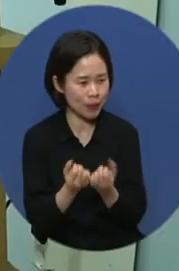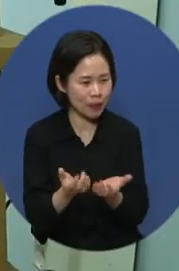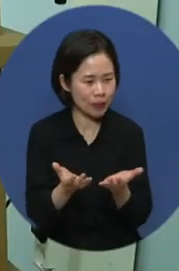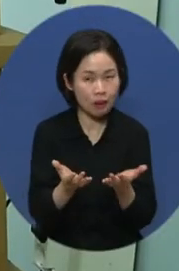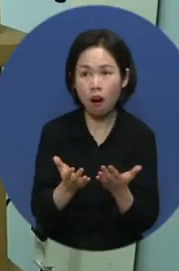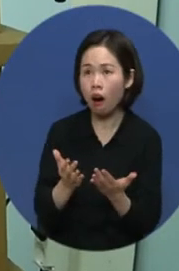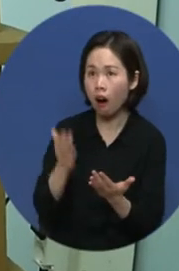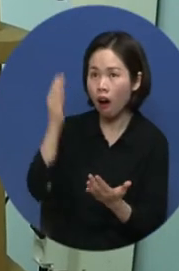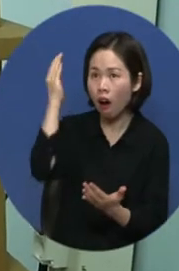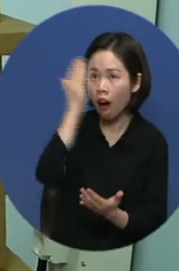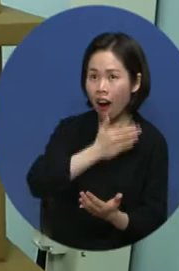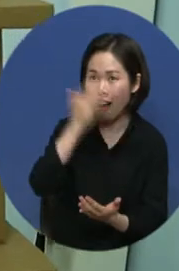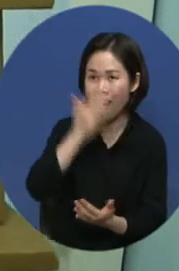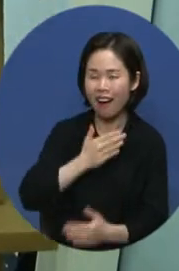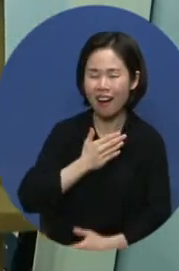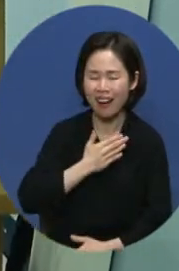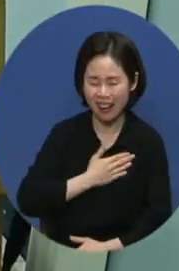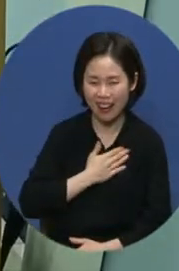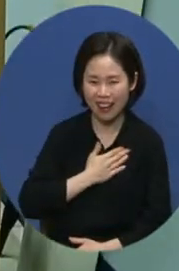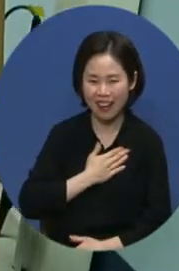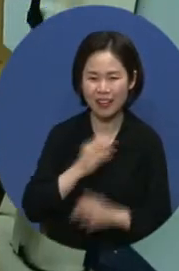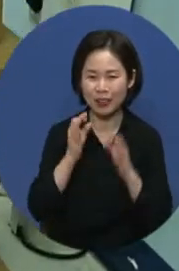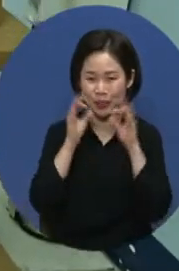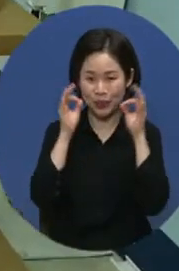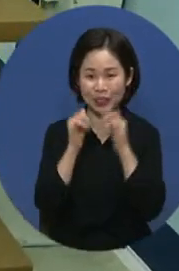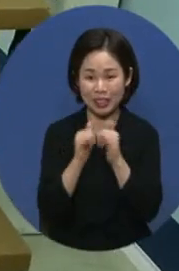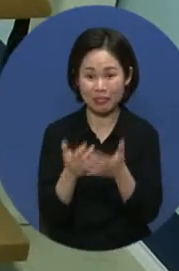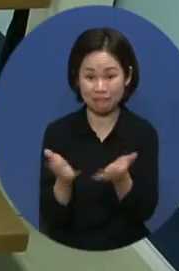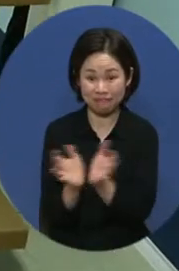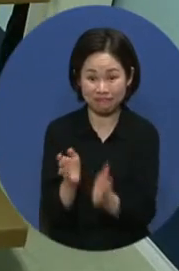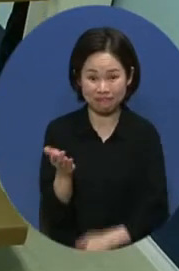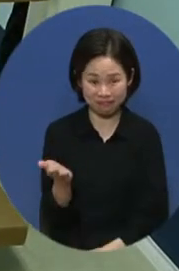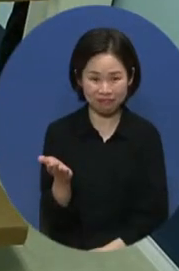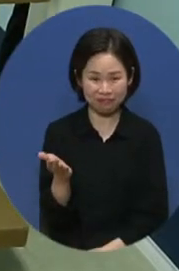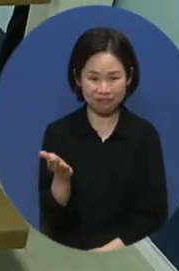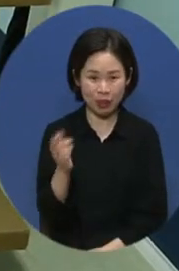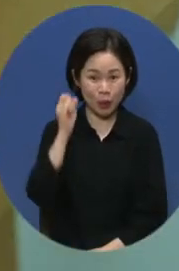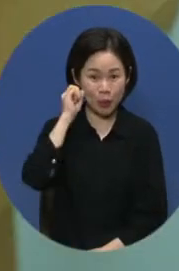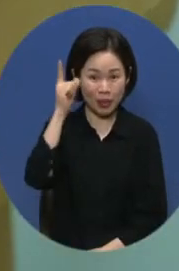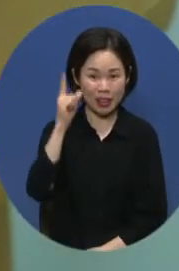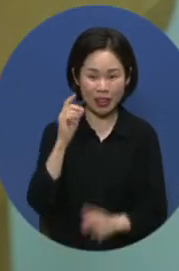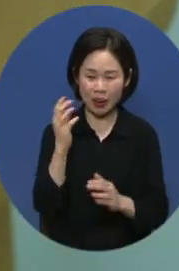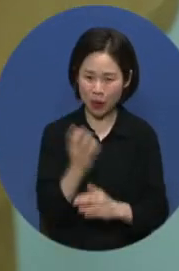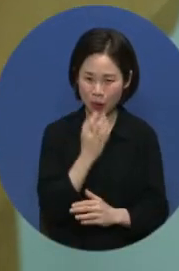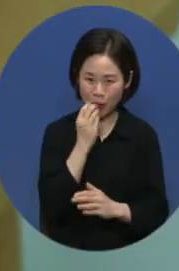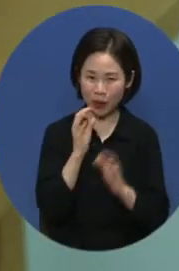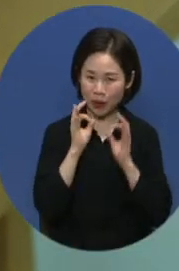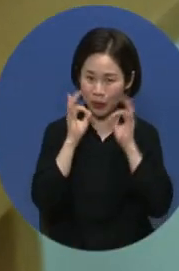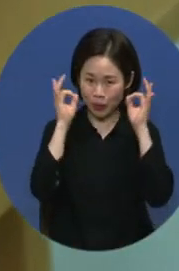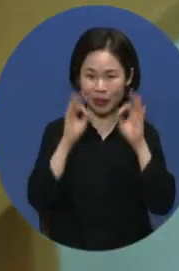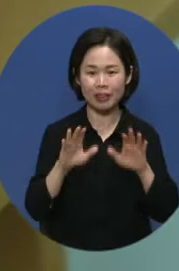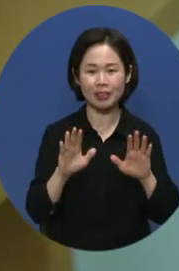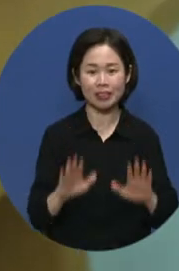힘쓰는 사람들. 그들의 위대하고 거룩한 노력을 함께 만나볼까요?